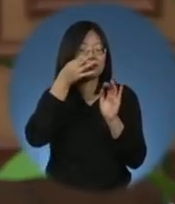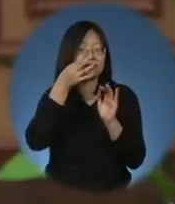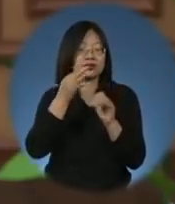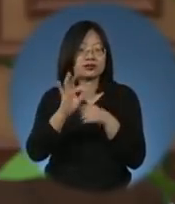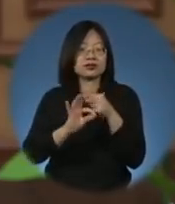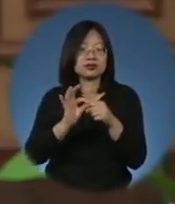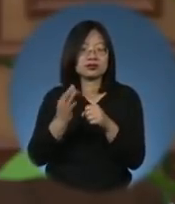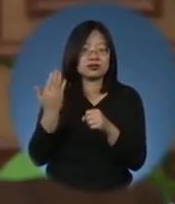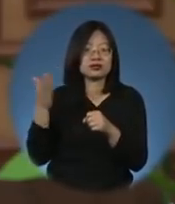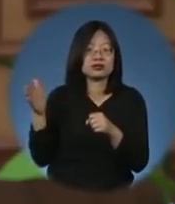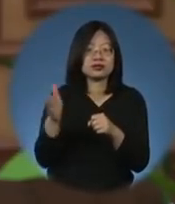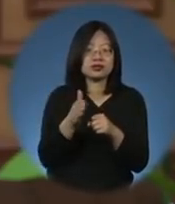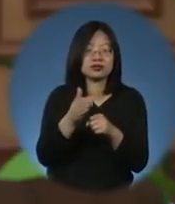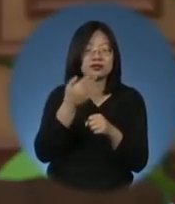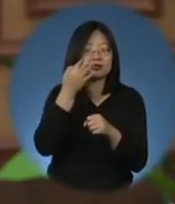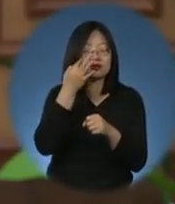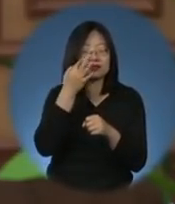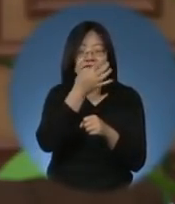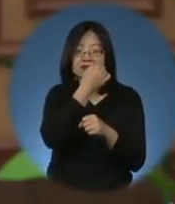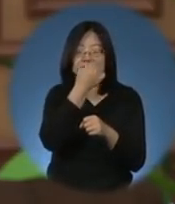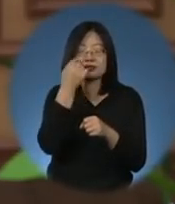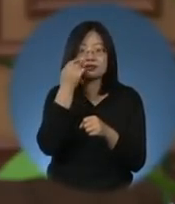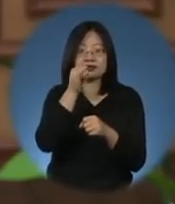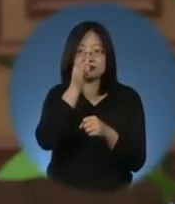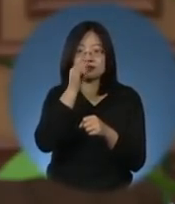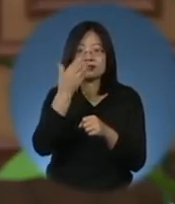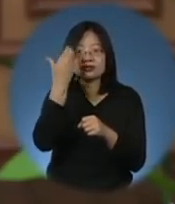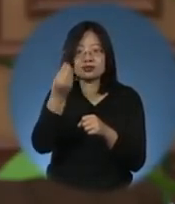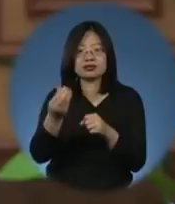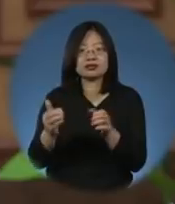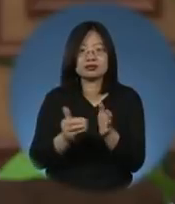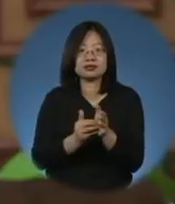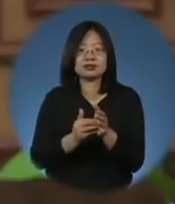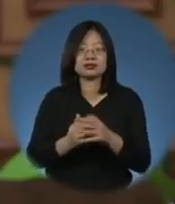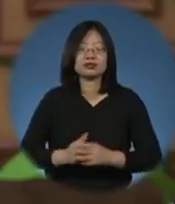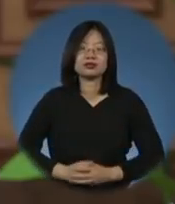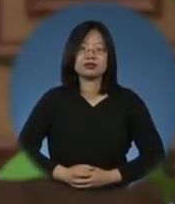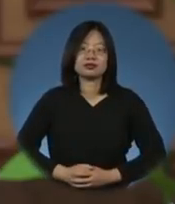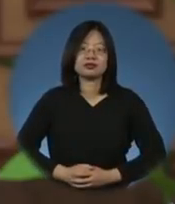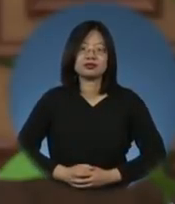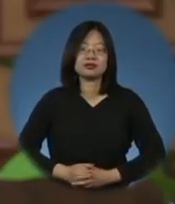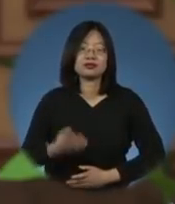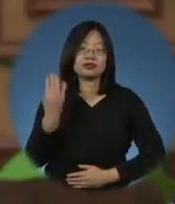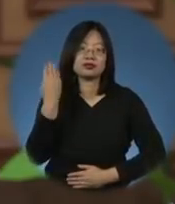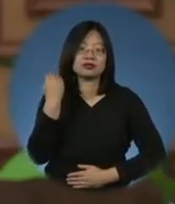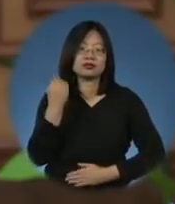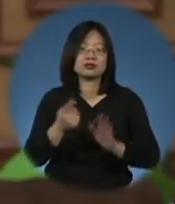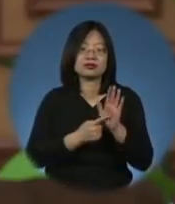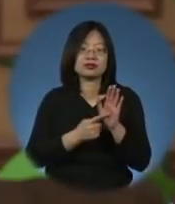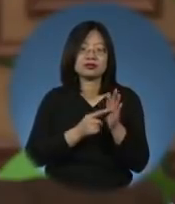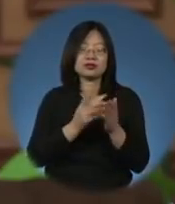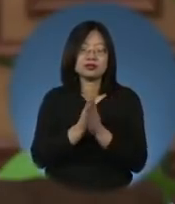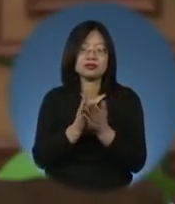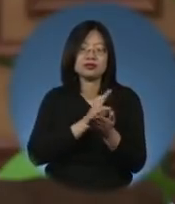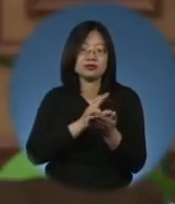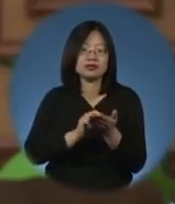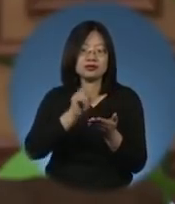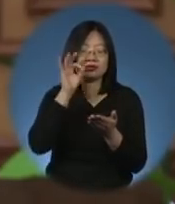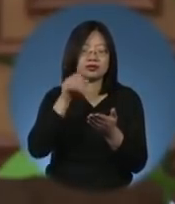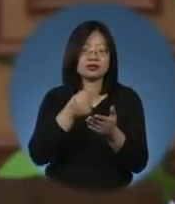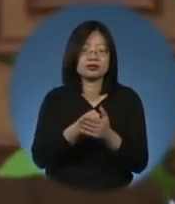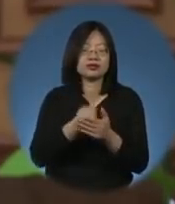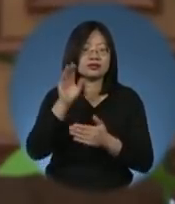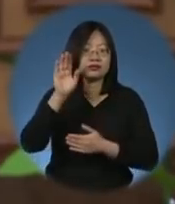10년 전부터 이렇게 될 게 눈에 보인다, 네. 눈에 보였다 뭐 이런 표현을 쓰세요. 네. 또 얼마 전에 펴내신 책의 제목이